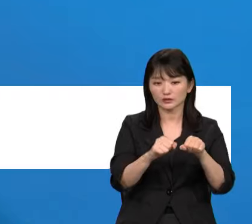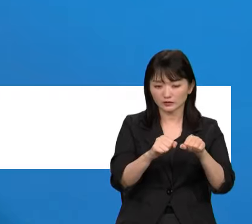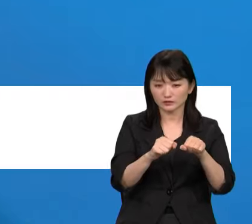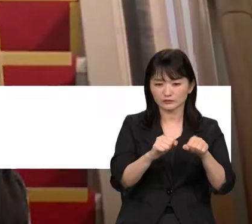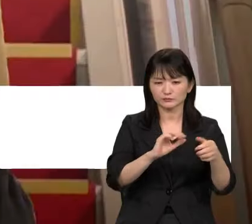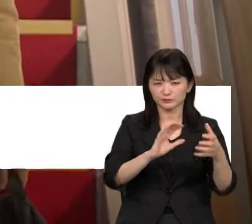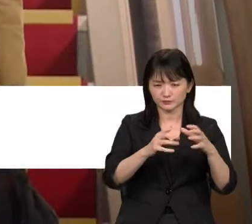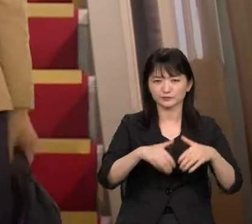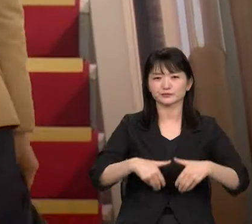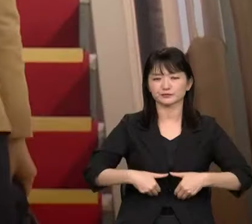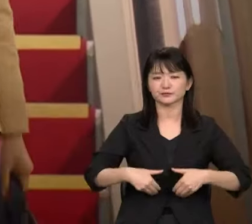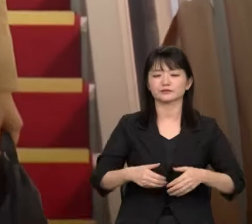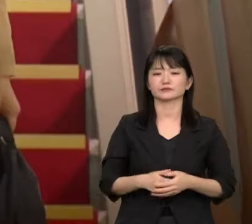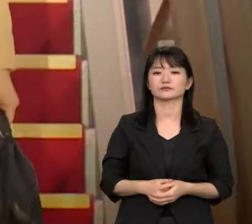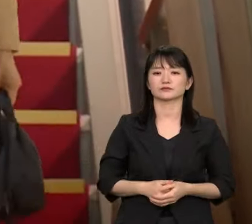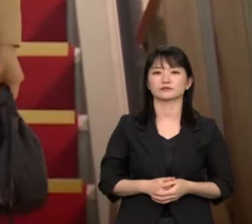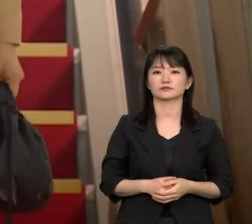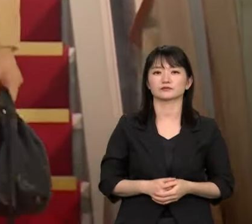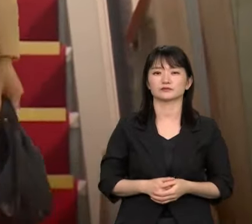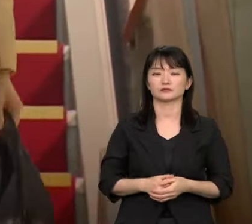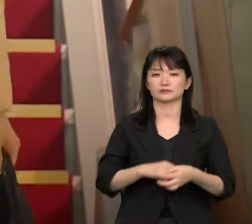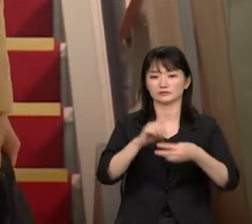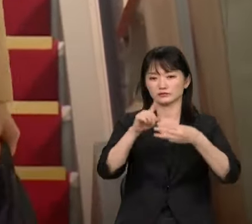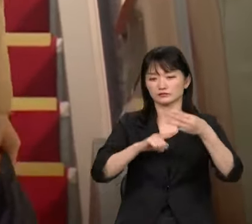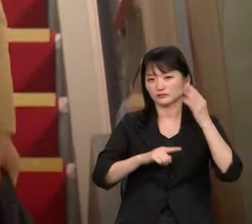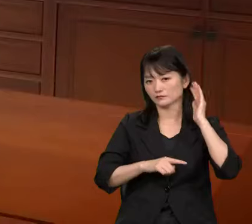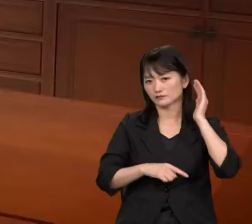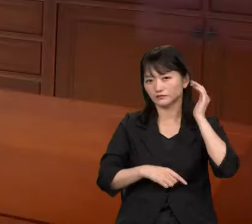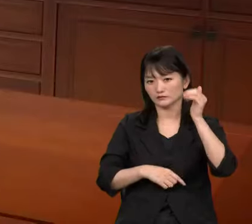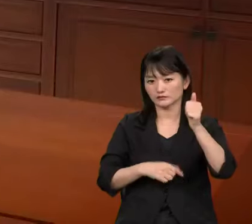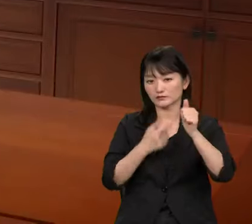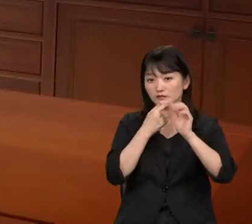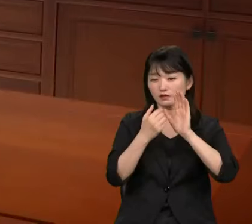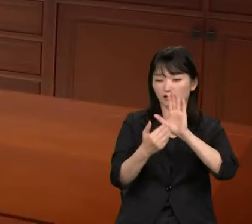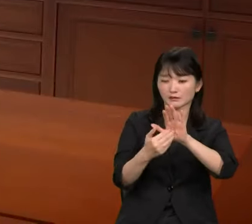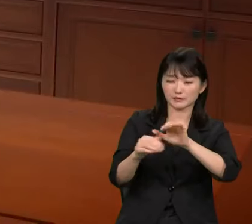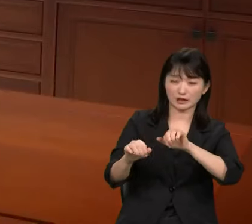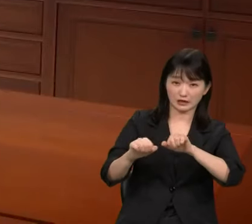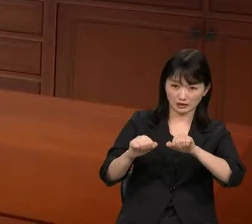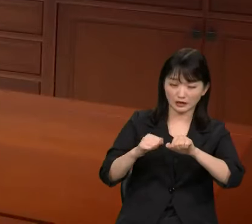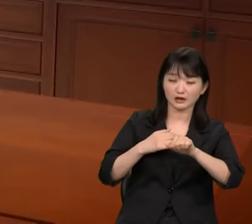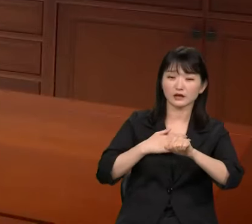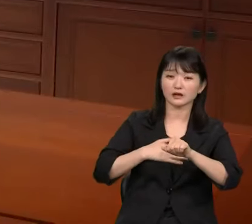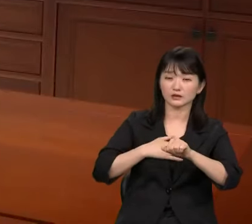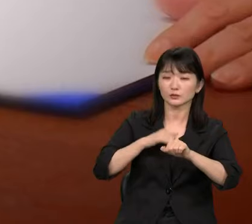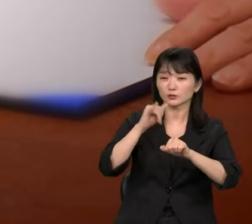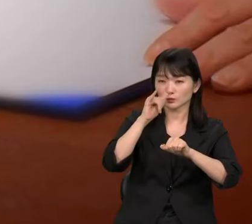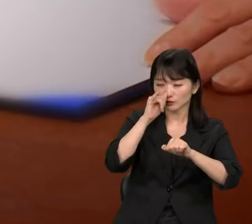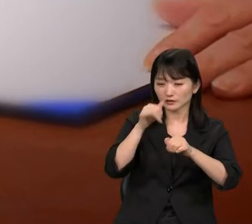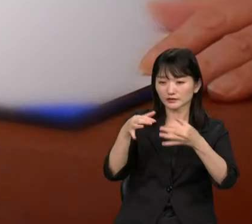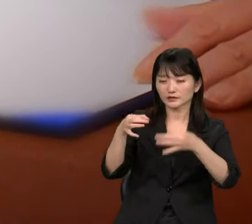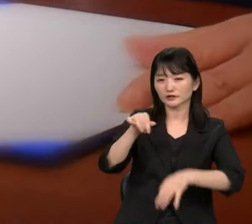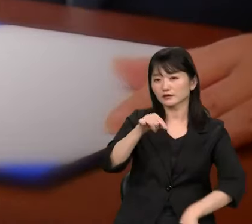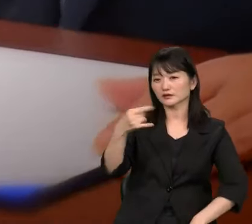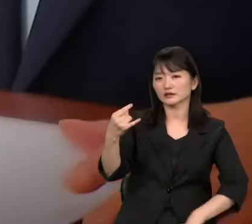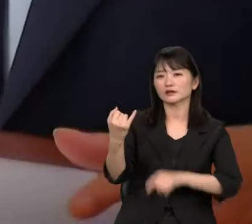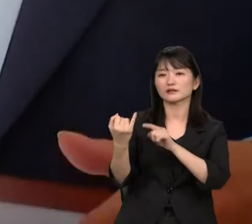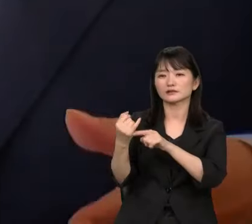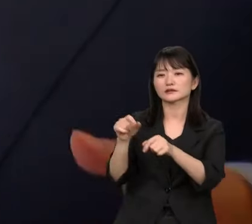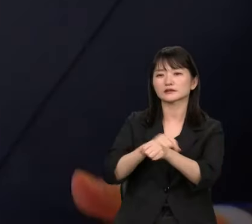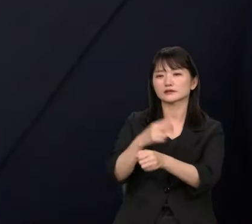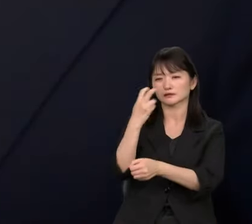논의가 있었고요. 민주당은 윤석열 대통령이 거부권을 행사할 것으로 예상되는 김건희 여사 특검법